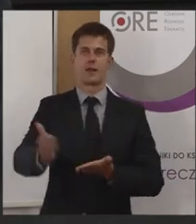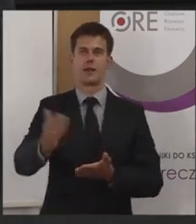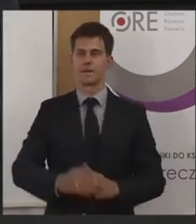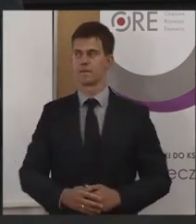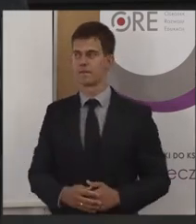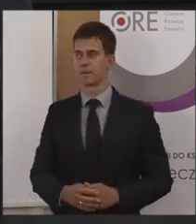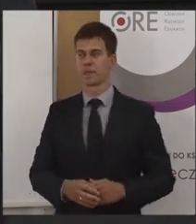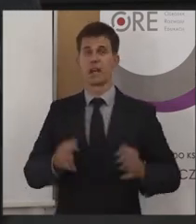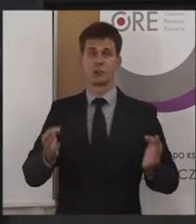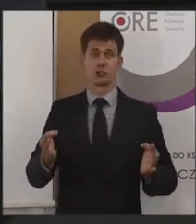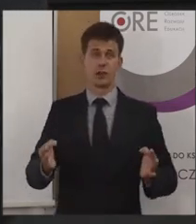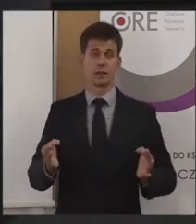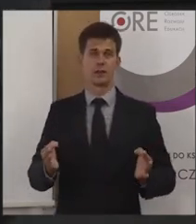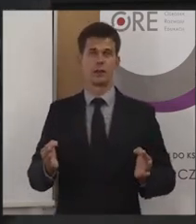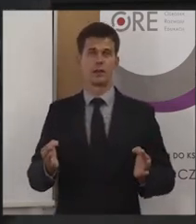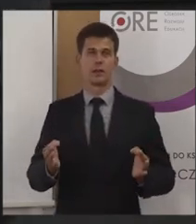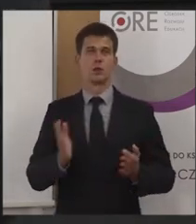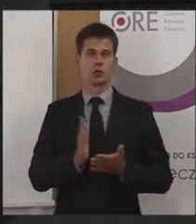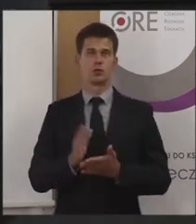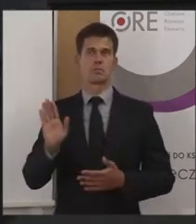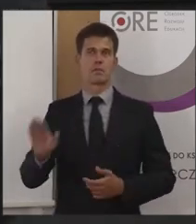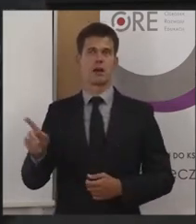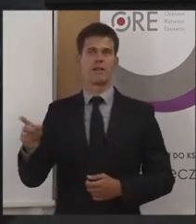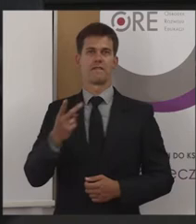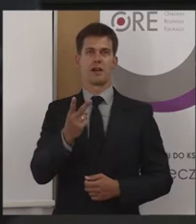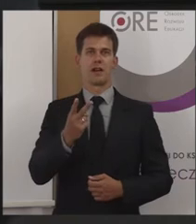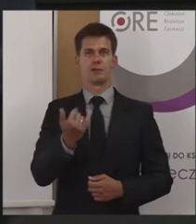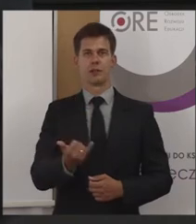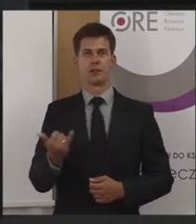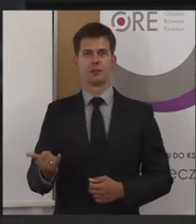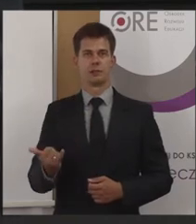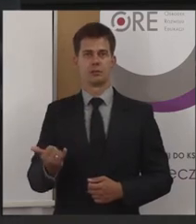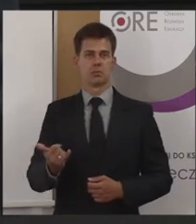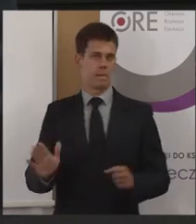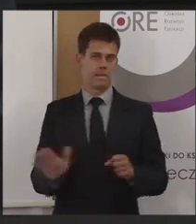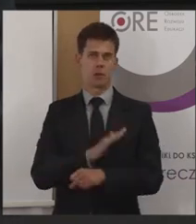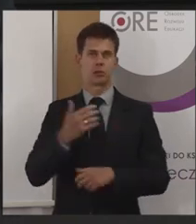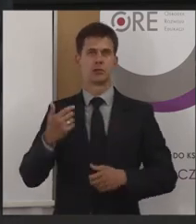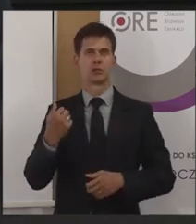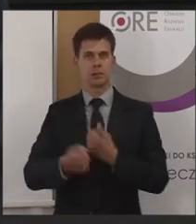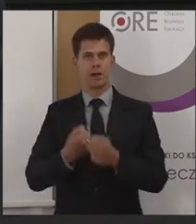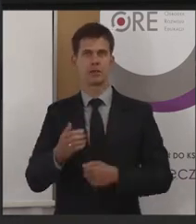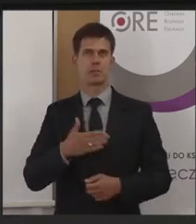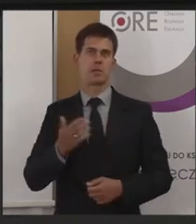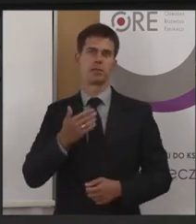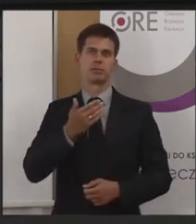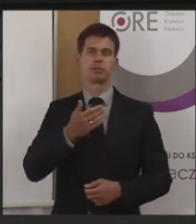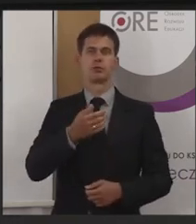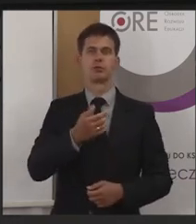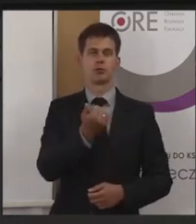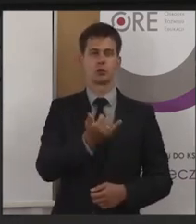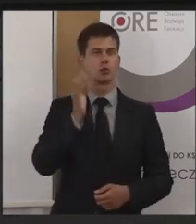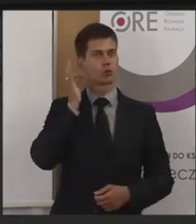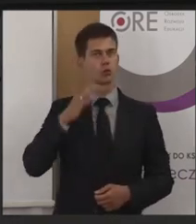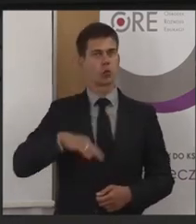Dzisiaj mam dwójkę widzących, dwójkę pełnosprawnych dzieci w wieku wczesnoszkolnym, bo córka teraz idzie do trzeciej